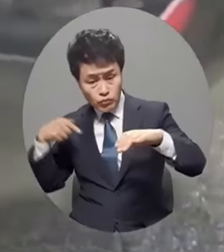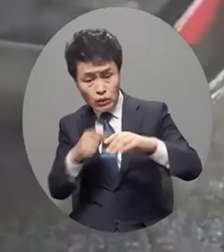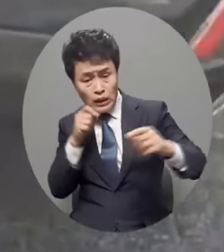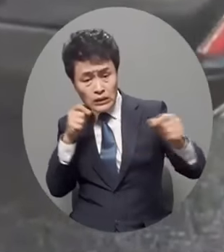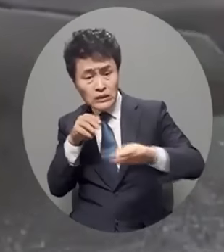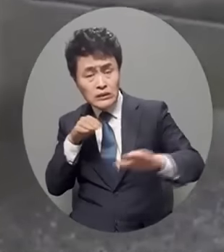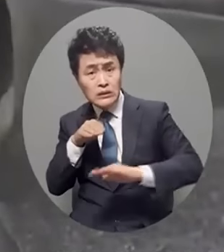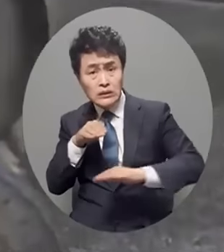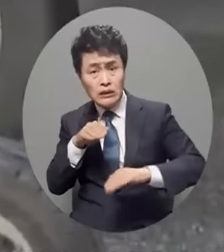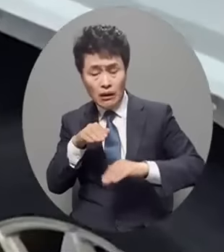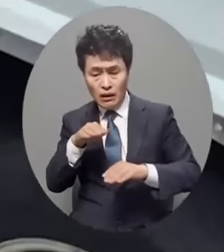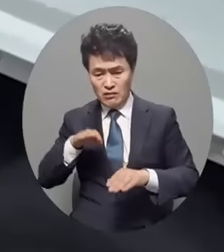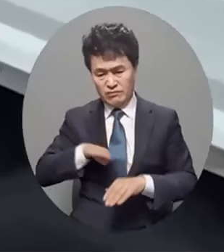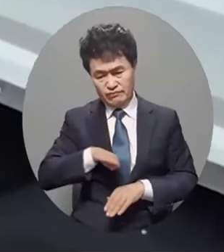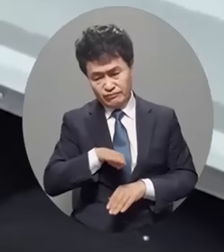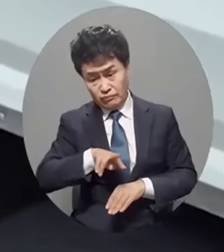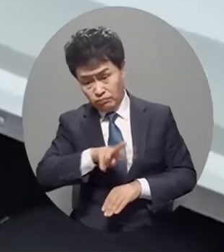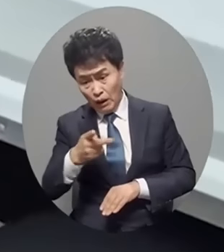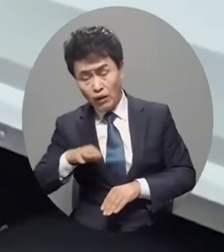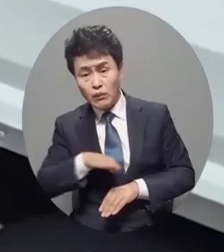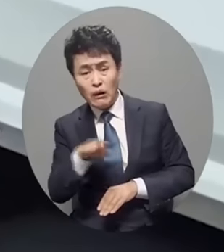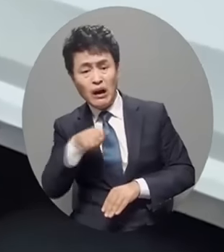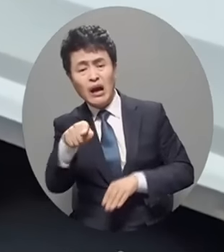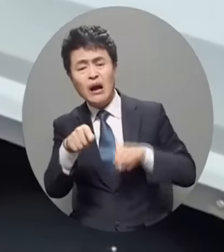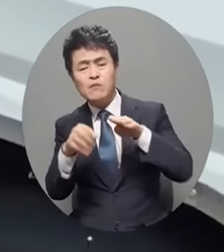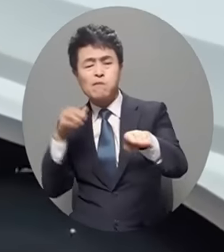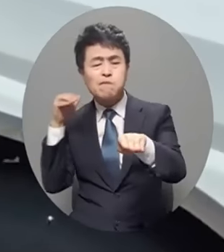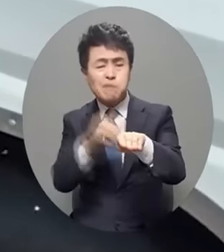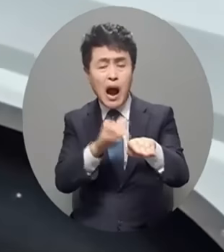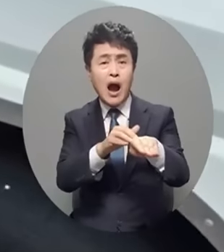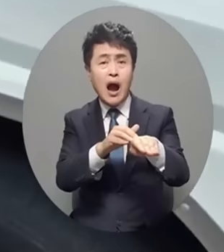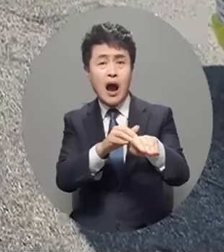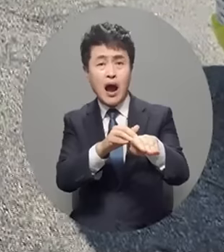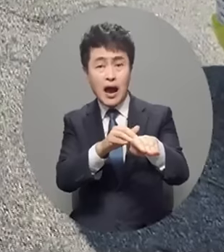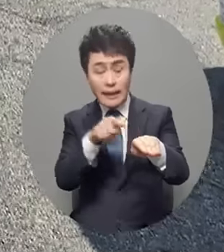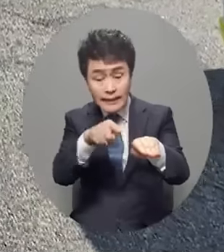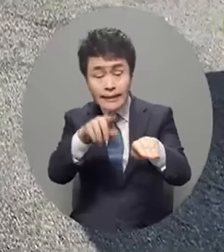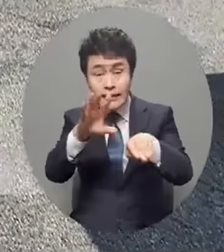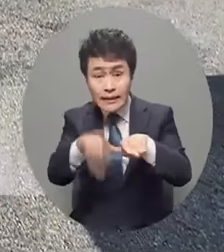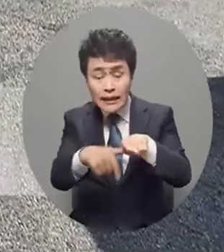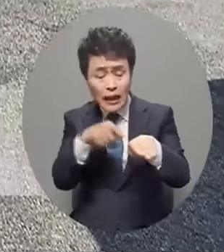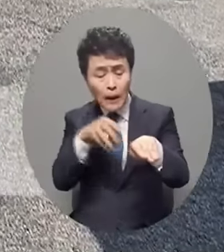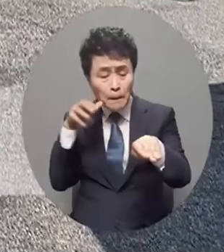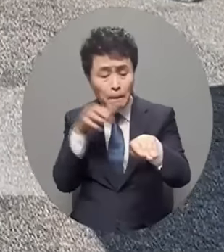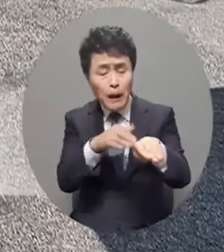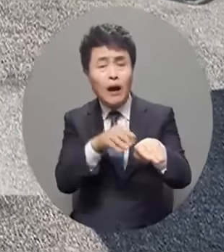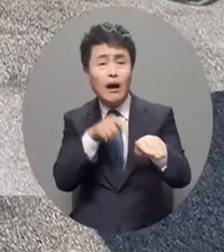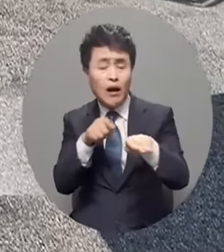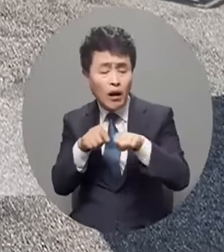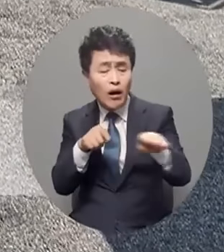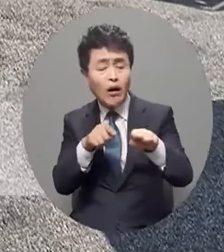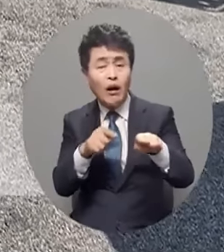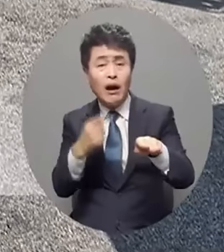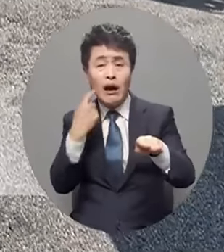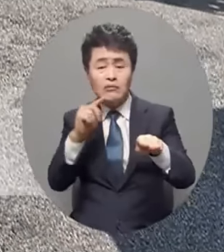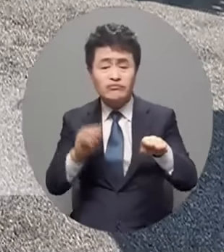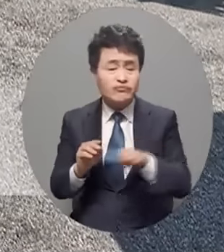대가 차선 변경을 하다가 앞서가던 차량을 들이받았습니다. 이 사고로 충격을 받은 차량이 중앙선을